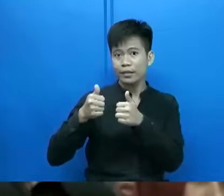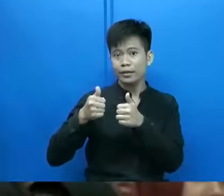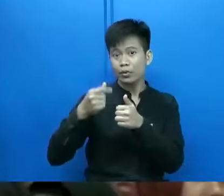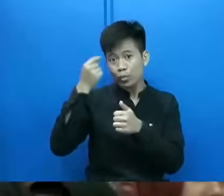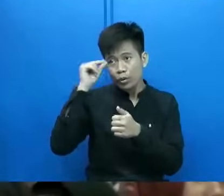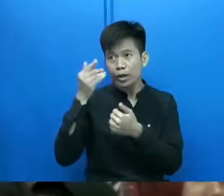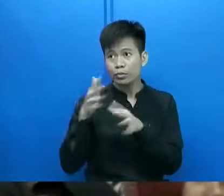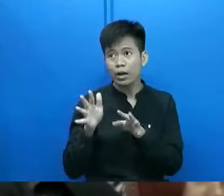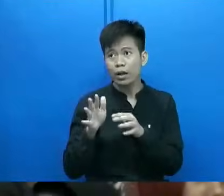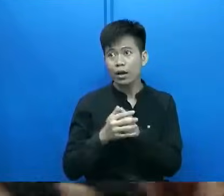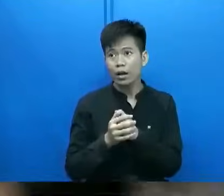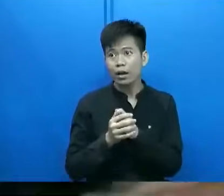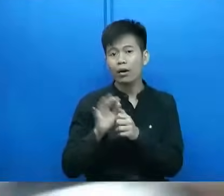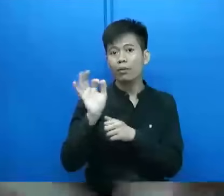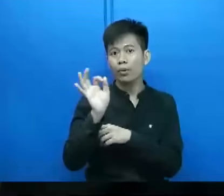kuliah?